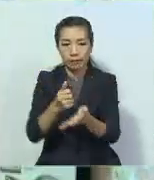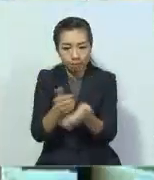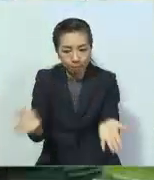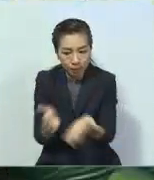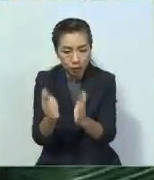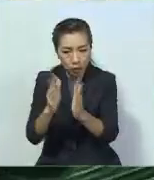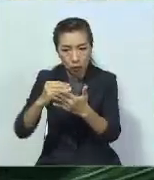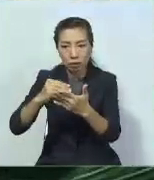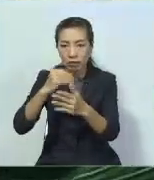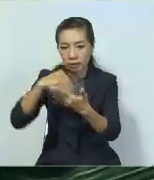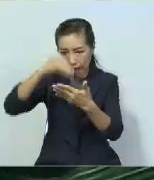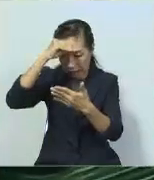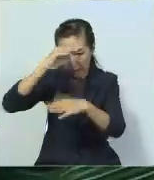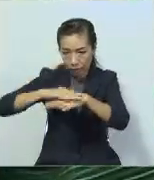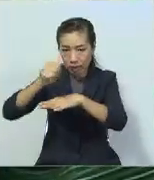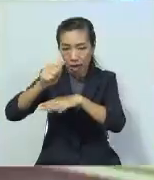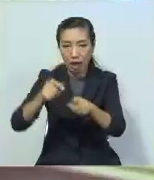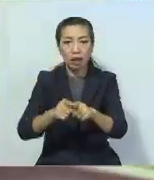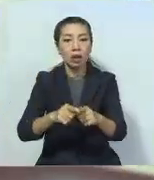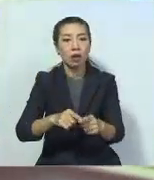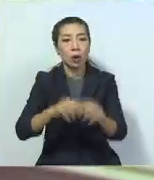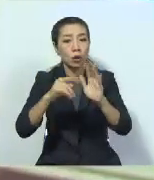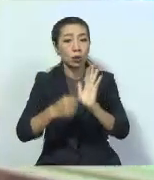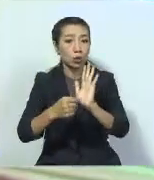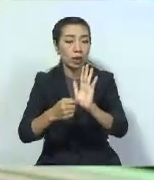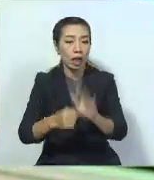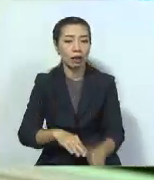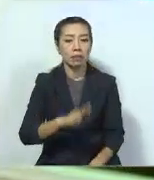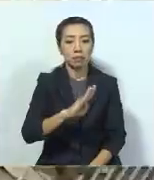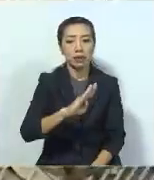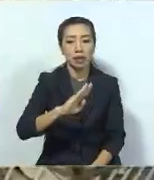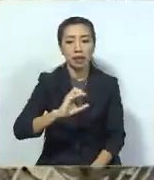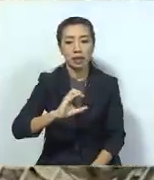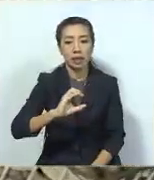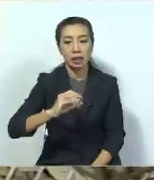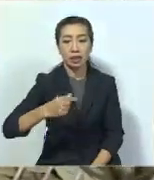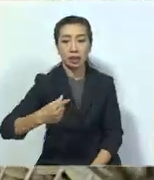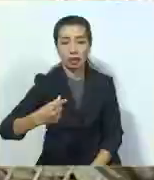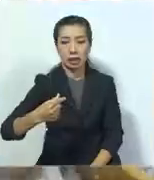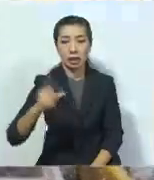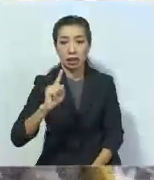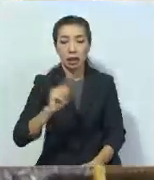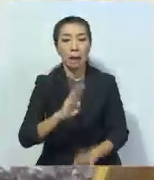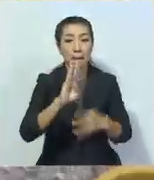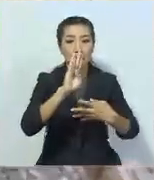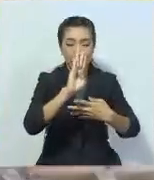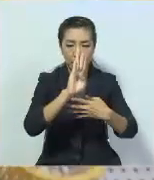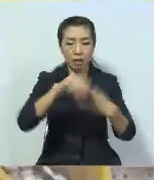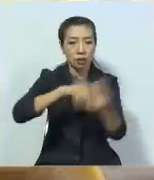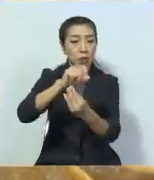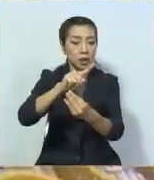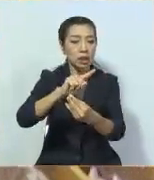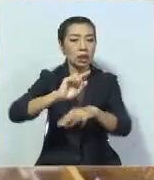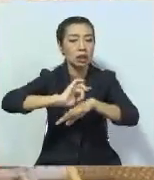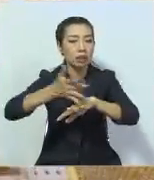เสนอแนวคิดโมเดลเศรษฐกิจ BCG โดยตัว B นะครับก็คือเศรษฐกิจชีวภาพตัว C หมายถึงเศรษฐกิจหมุ